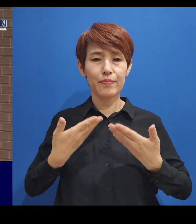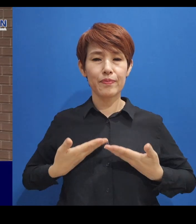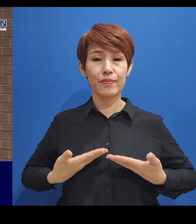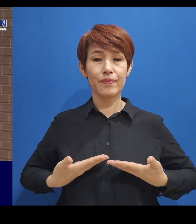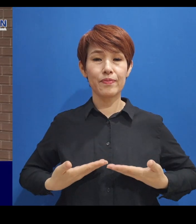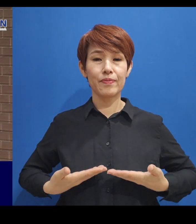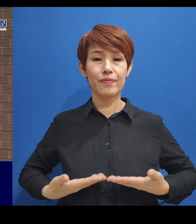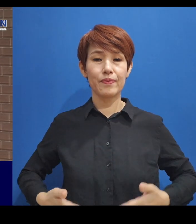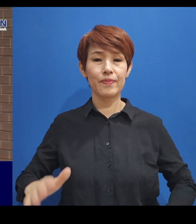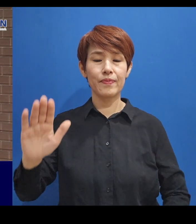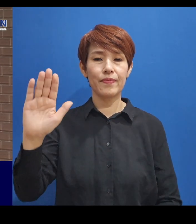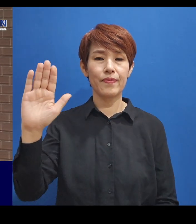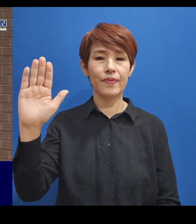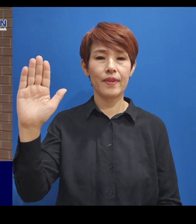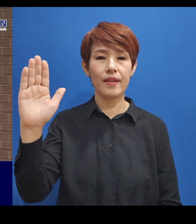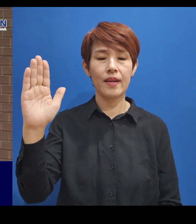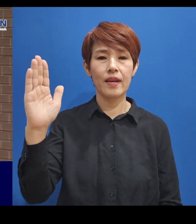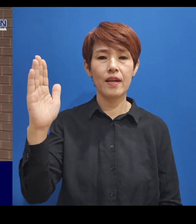찬양하며